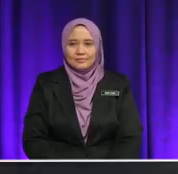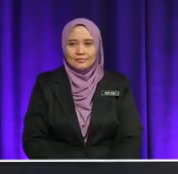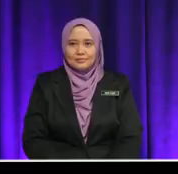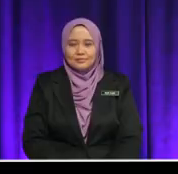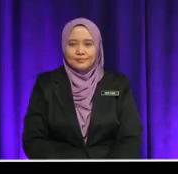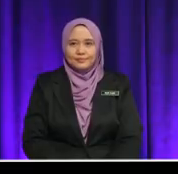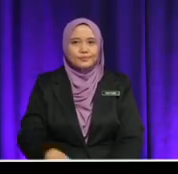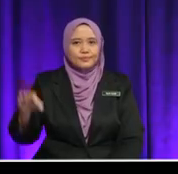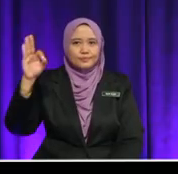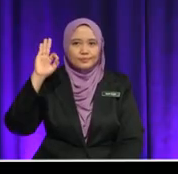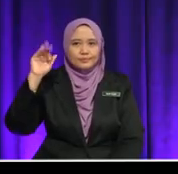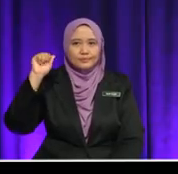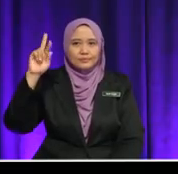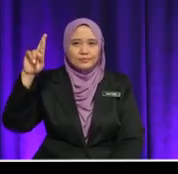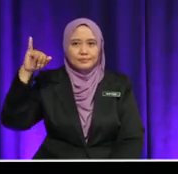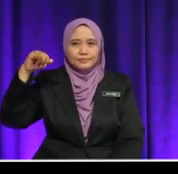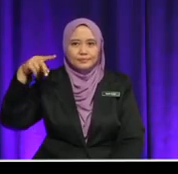tarik benzena